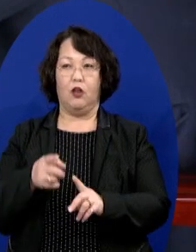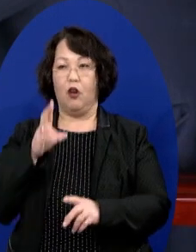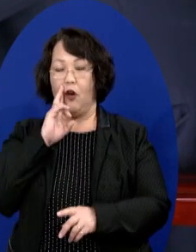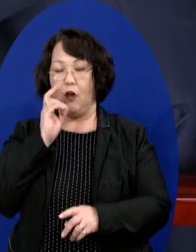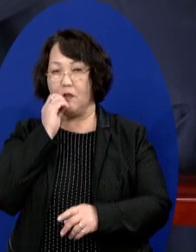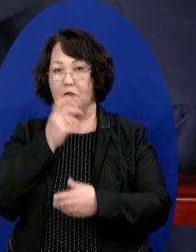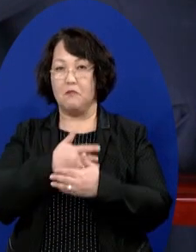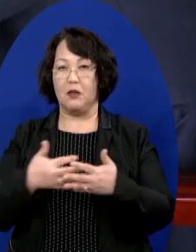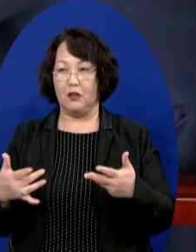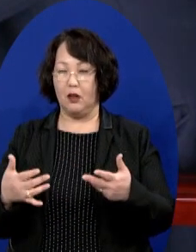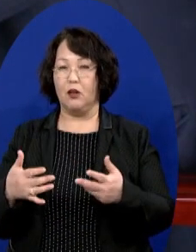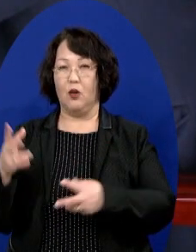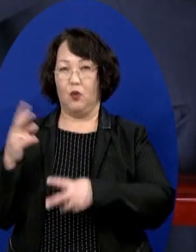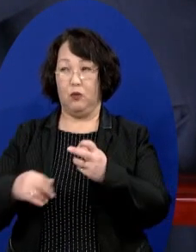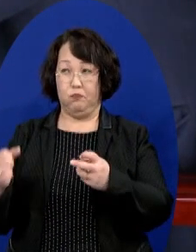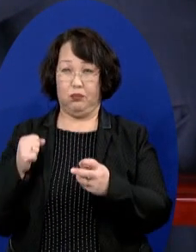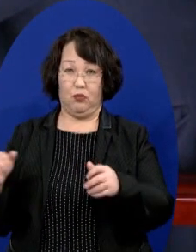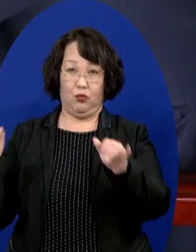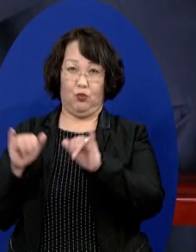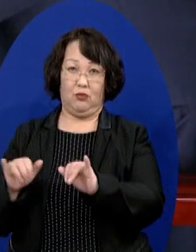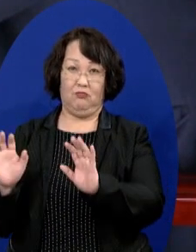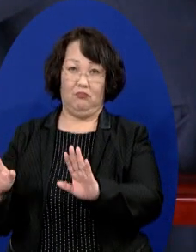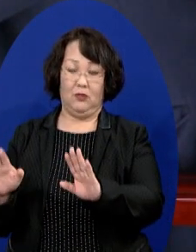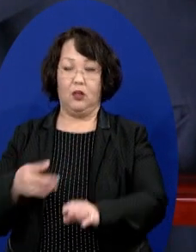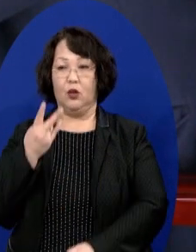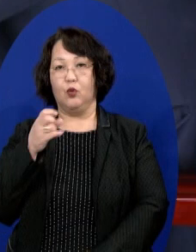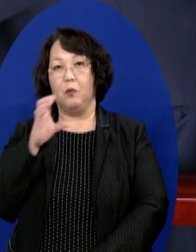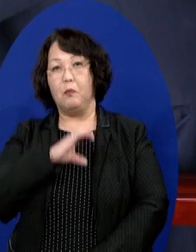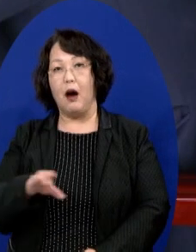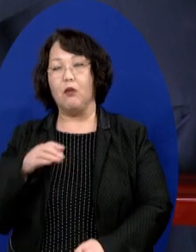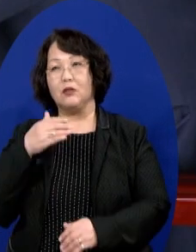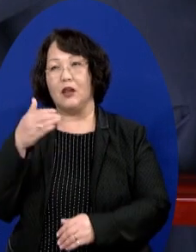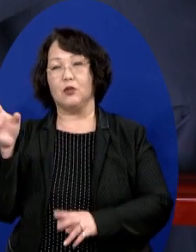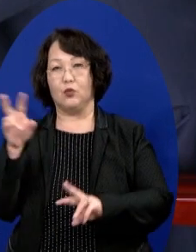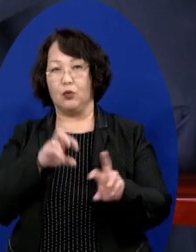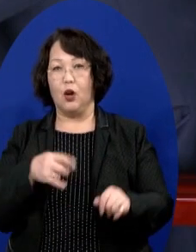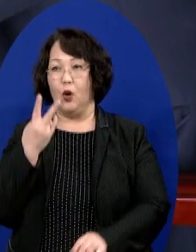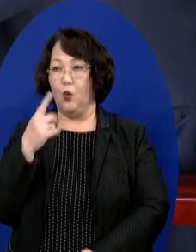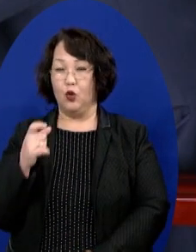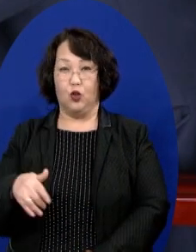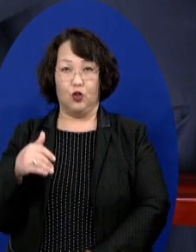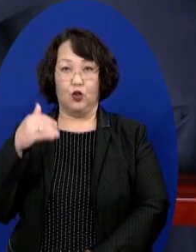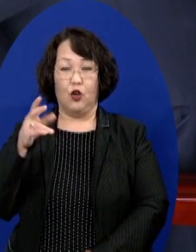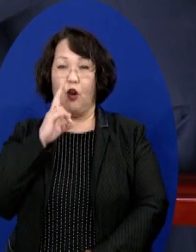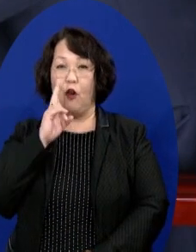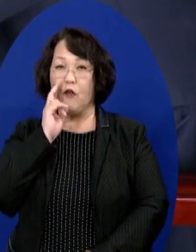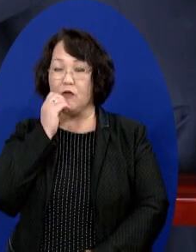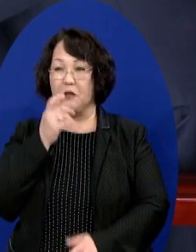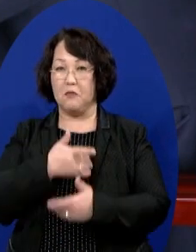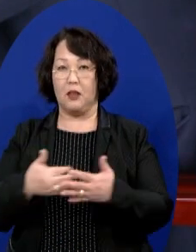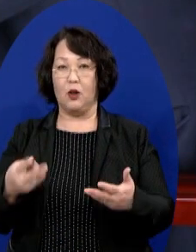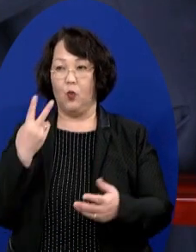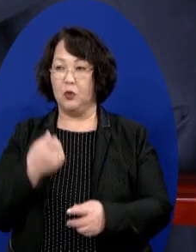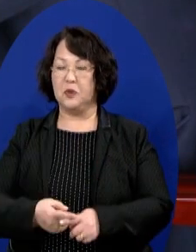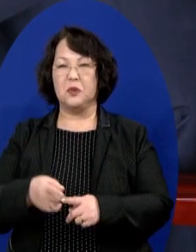гол тоглогч нь хоёр улсад үүссэн нөхцөл байдлаас ер нь нэгэн хүнсний байгууллагаас гаргасан судалгаагаар цаашд ер нь үнийн өсөлт яг нь хүнсэн дээр ялангуяа ямар үнийн өсөлт